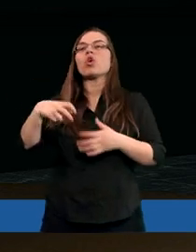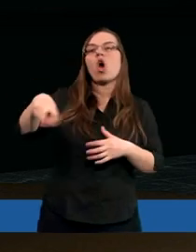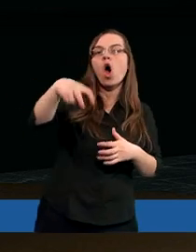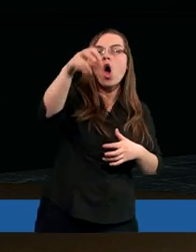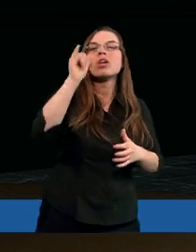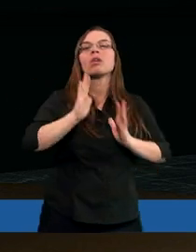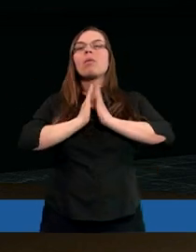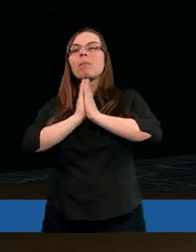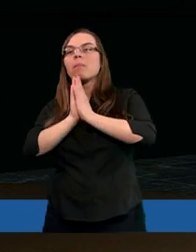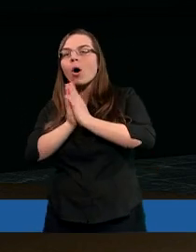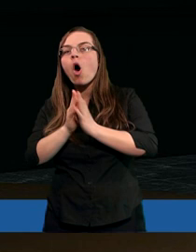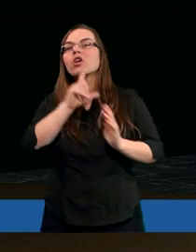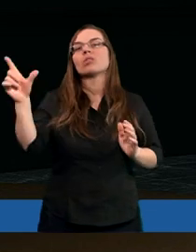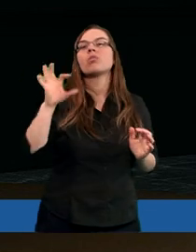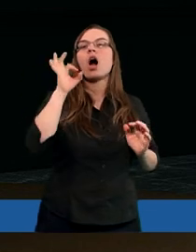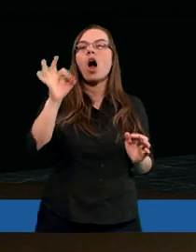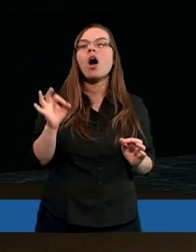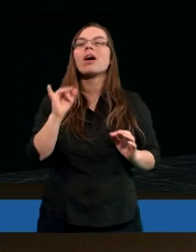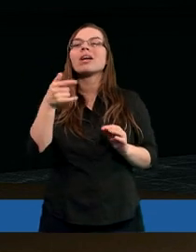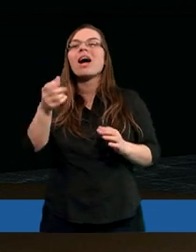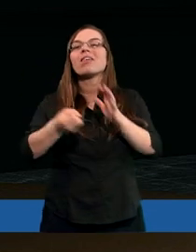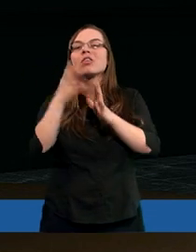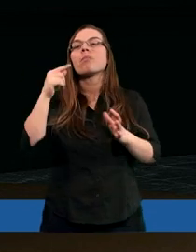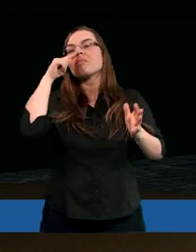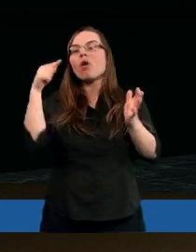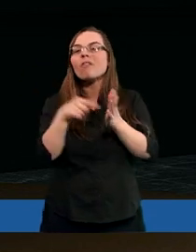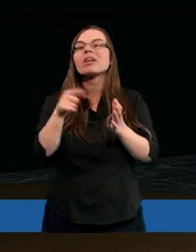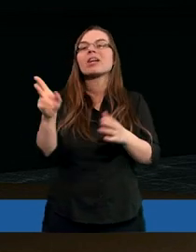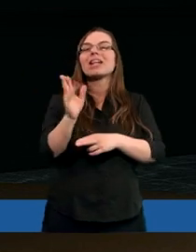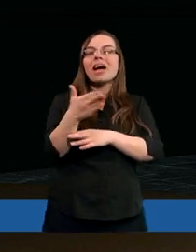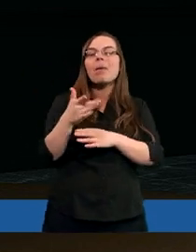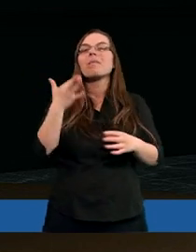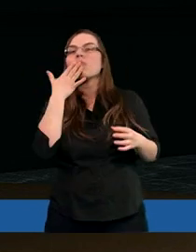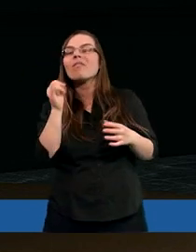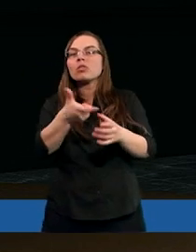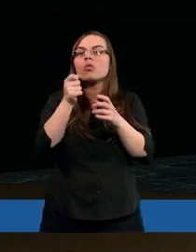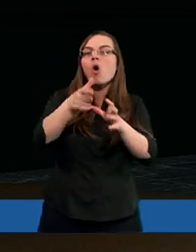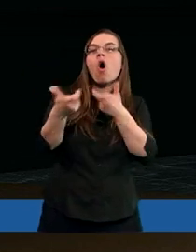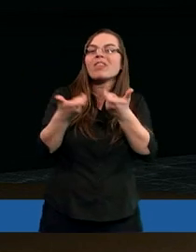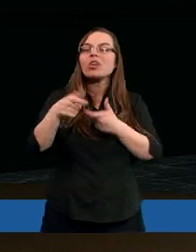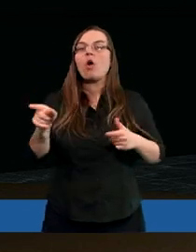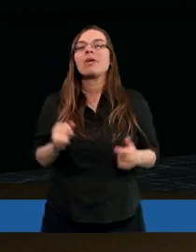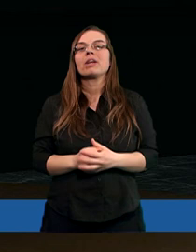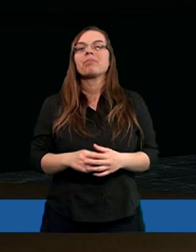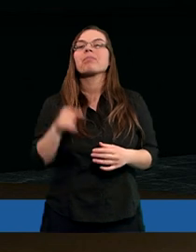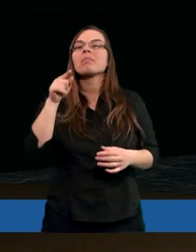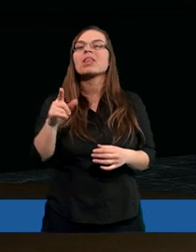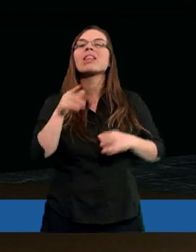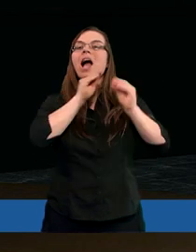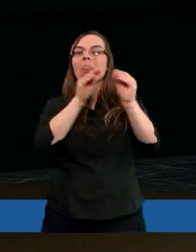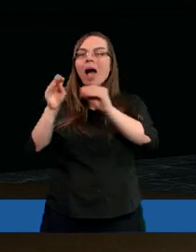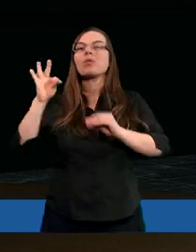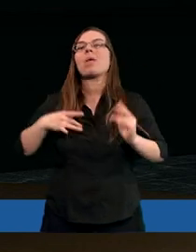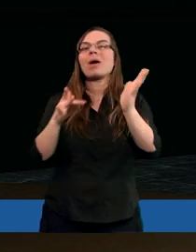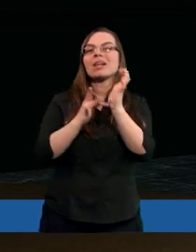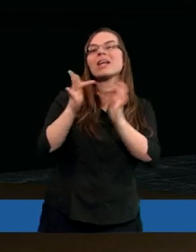udostępnienie mu łodzi, na której Piotr wraz ze swoimi rybakami łowi ryby. Z tej łodzi naucza Pan